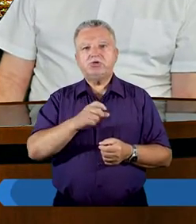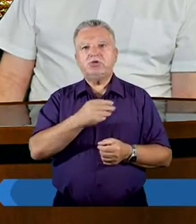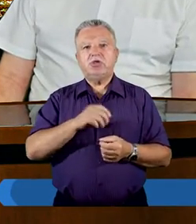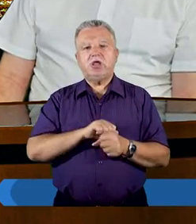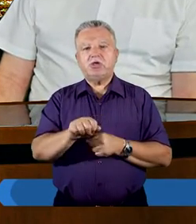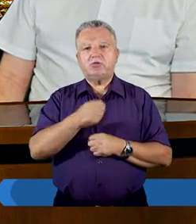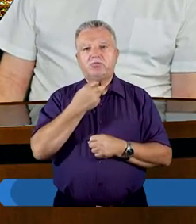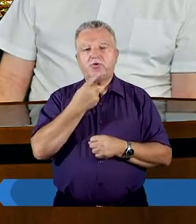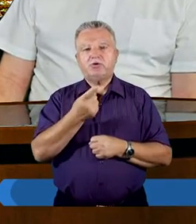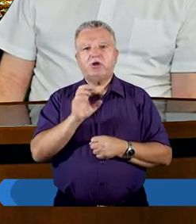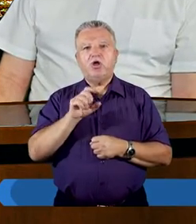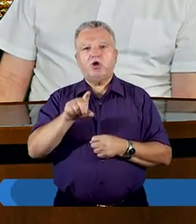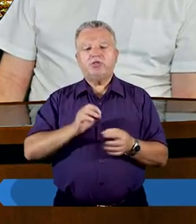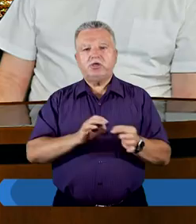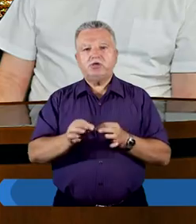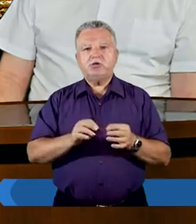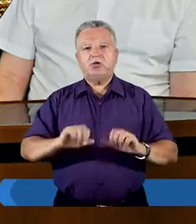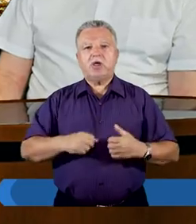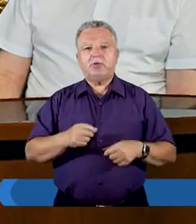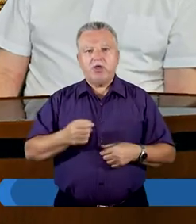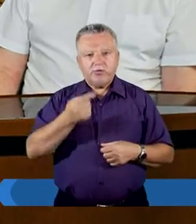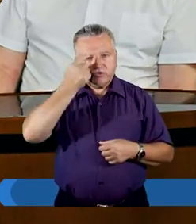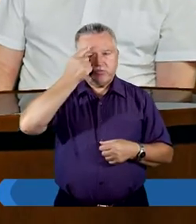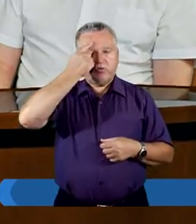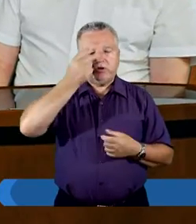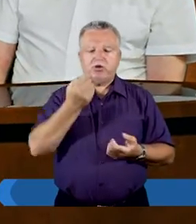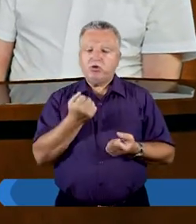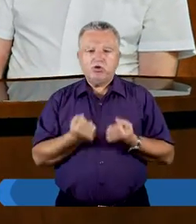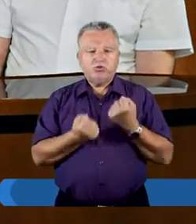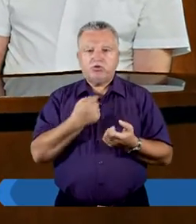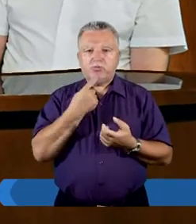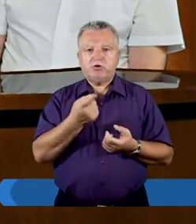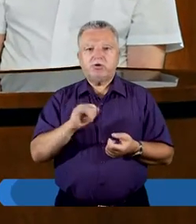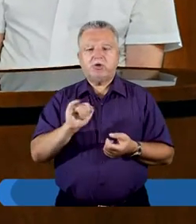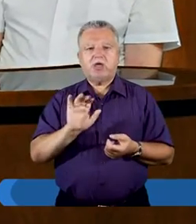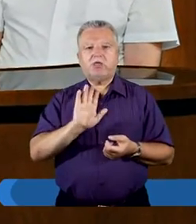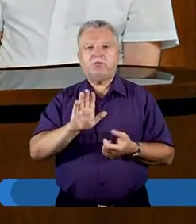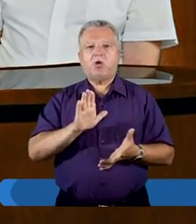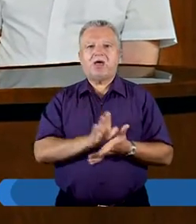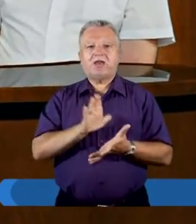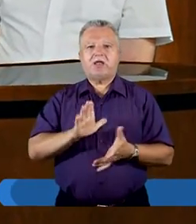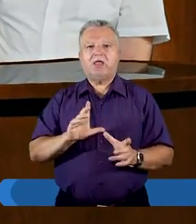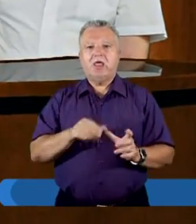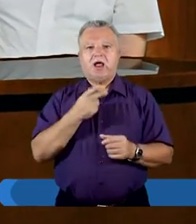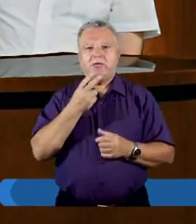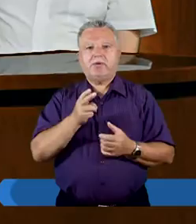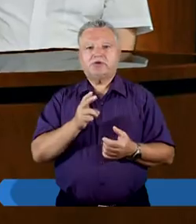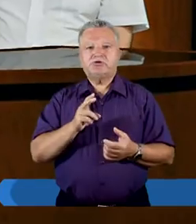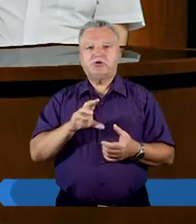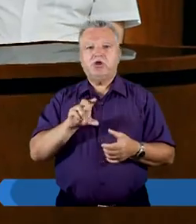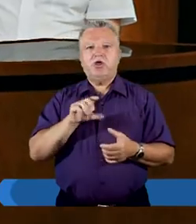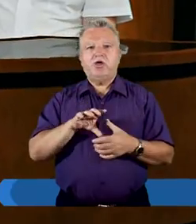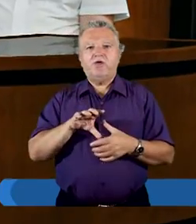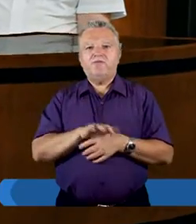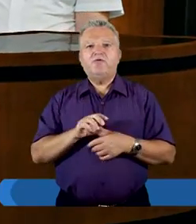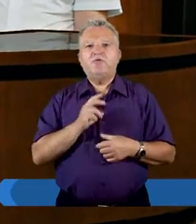tej historii, że on tam wspominał. Trudno mi powiedzieć, jaki charakter miał Hiob, ale patrzę w przód niż